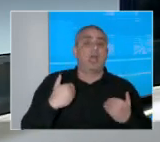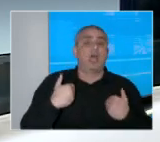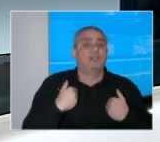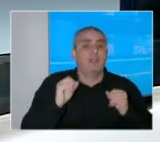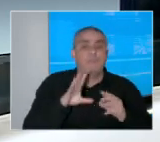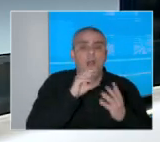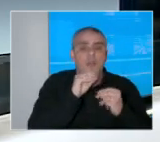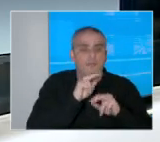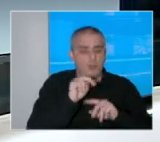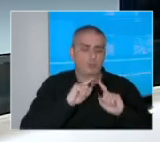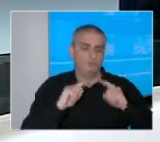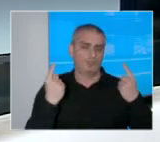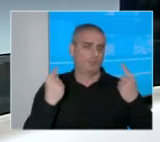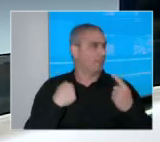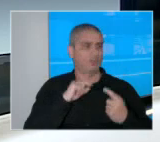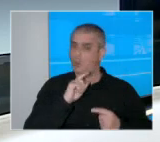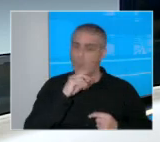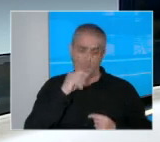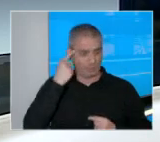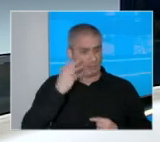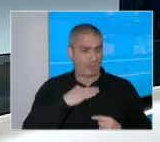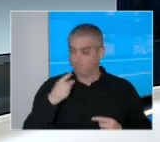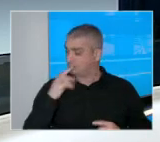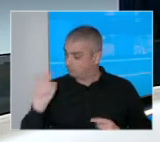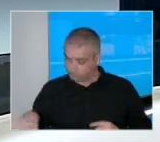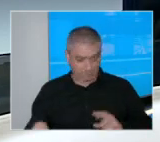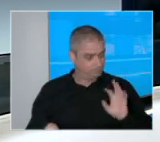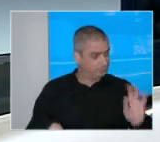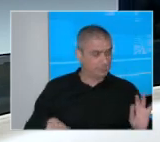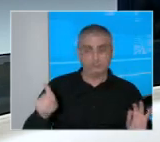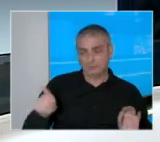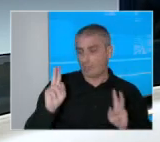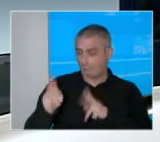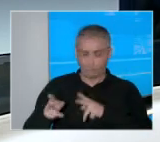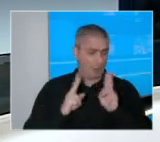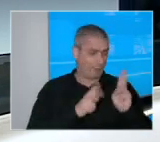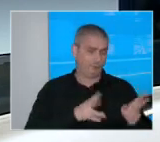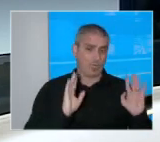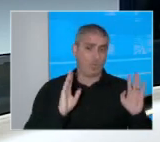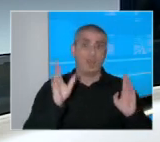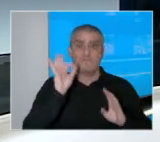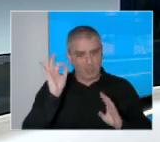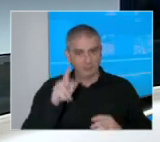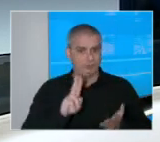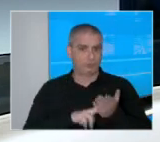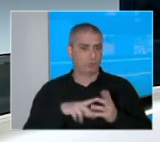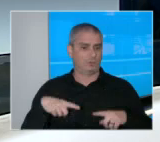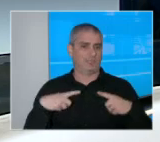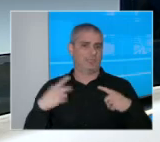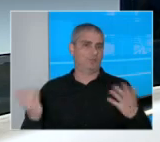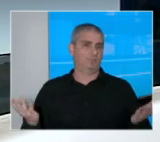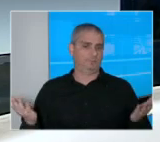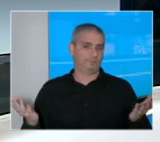מגיע ומדבר על נושאים אחרים, אני לא נוקט עמדה, אני אומר, זה בסדר וזה בסדר, זו אופציה וזו אופציה, ועדיין יש לו זכות קיום